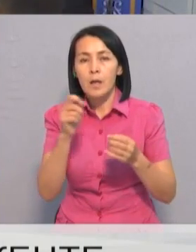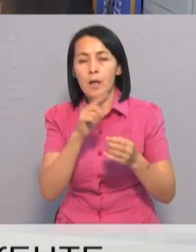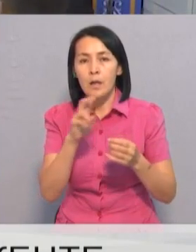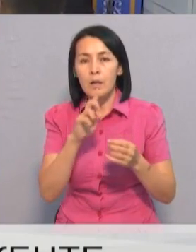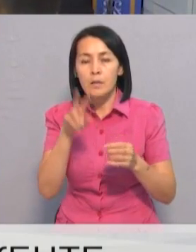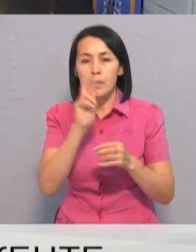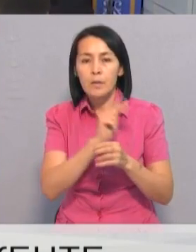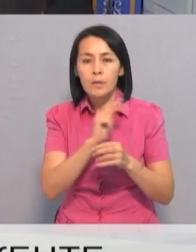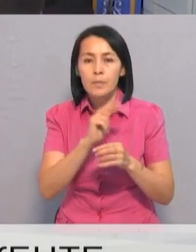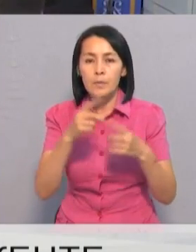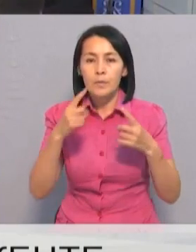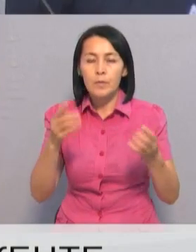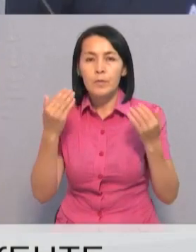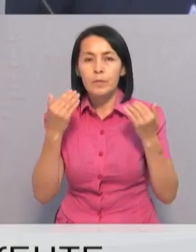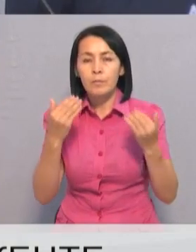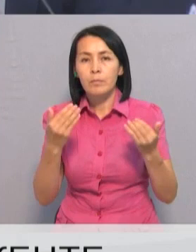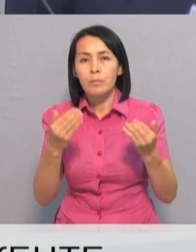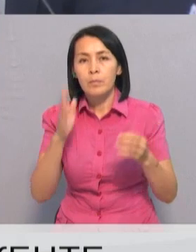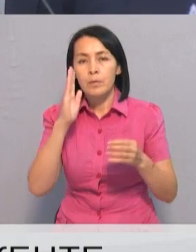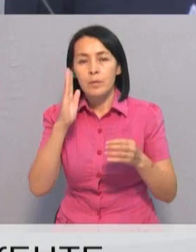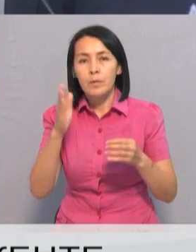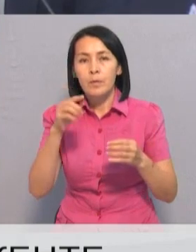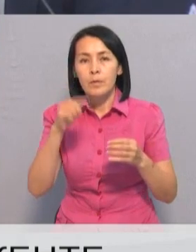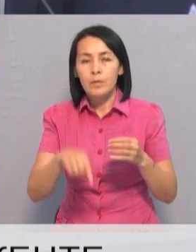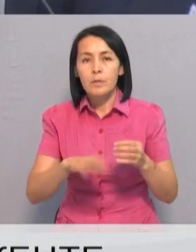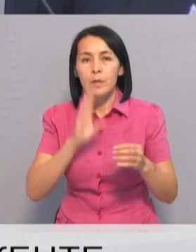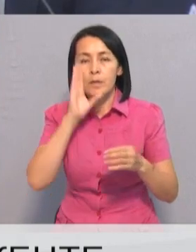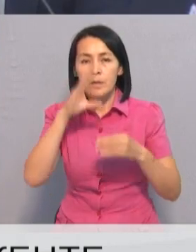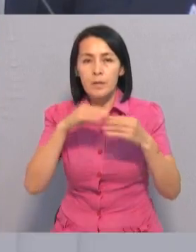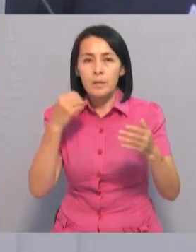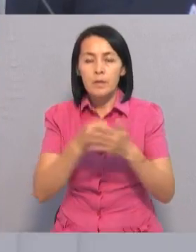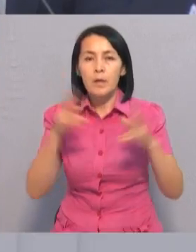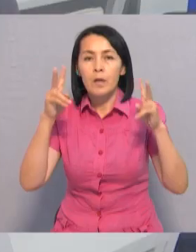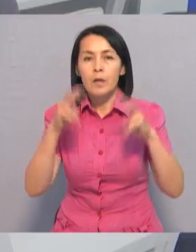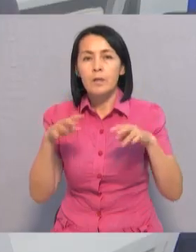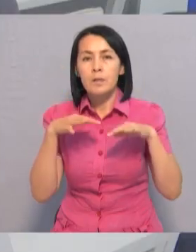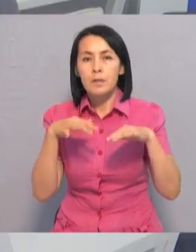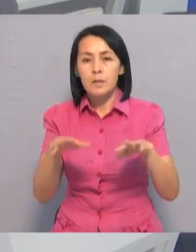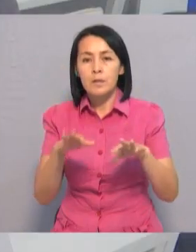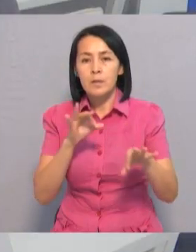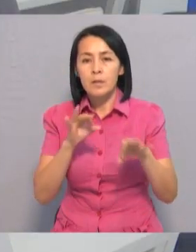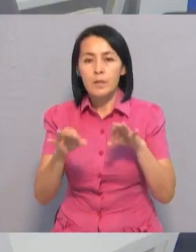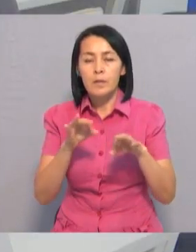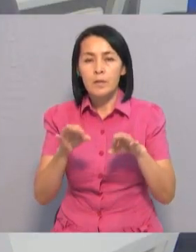ремонтом газораспределительных сетей, будут находиться под круглосуточным контролем и решаться в